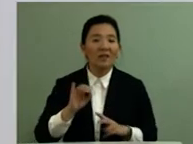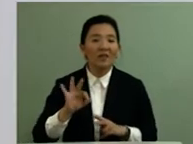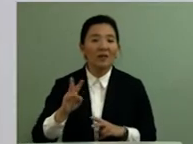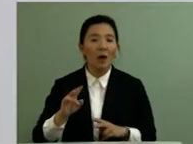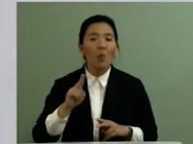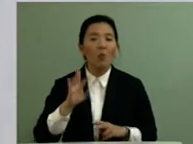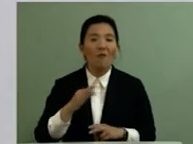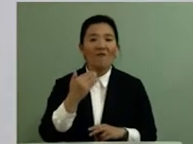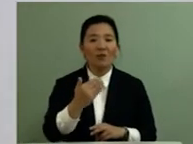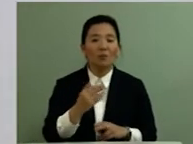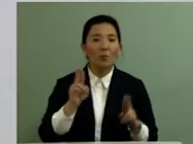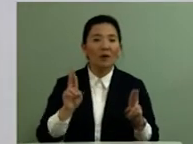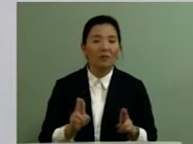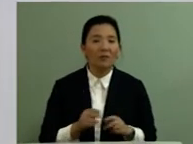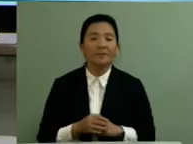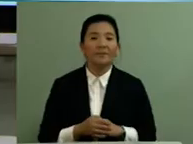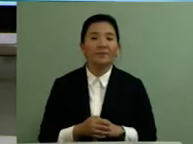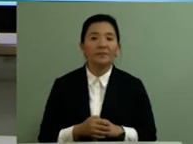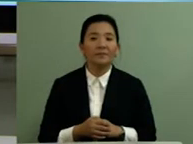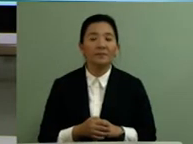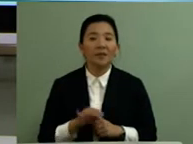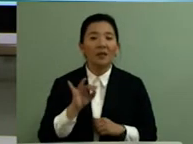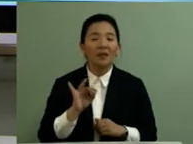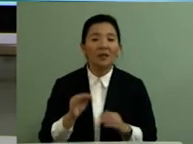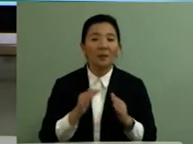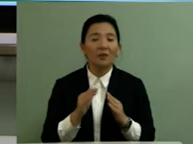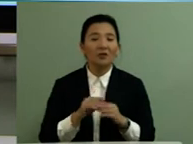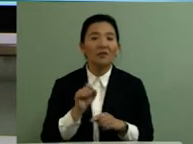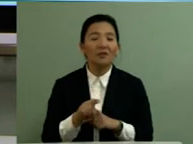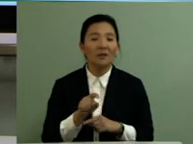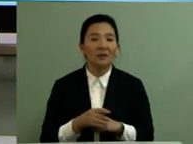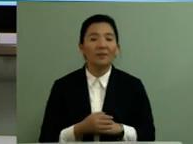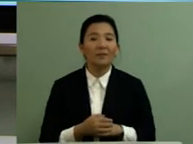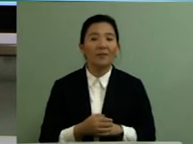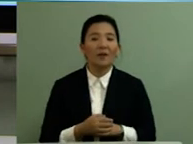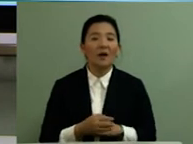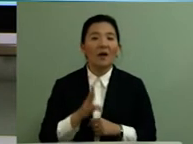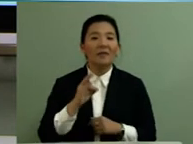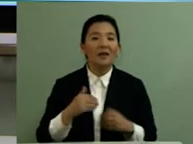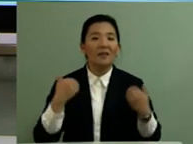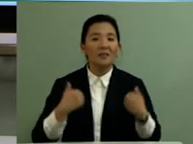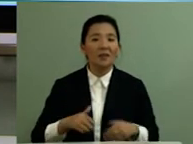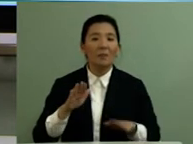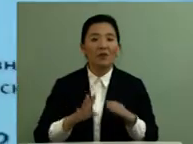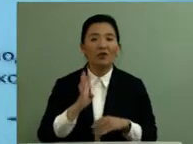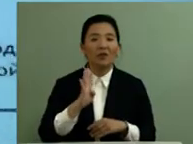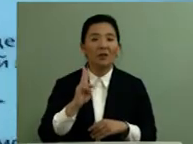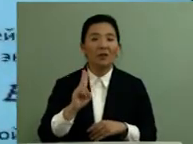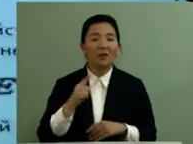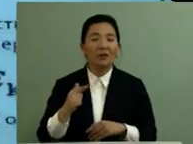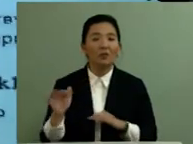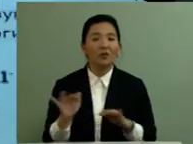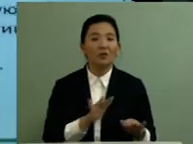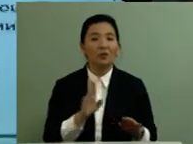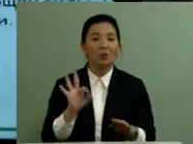по вашему правилу. Домашнее задание. На тело массой 4 кг, движущейся